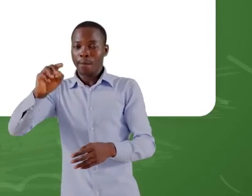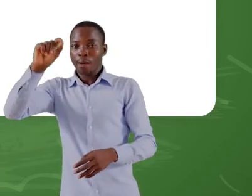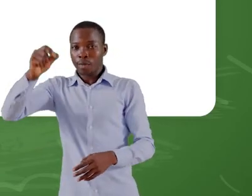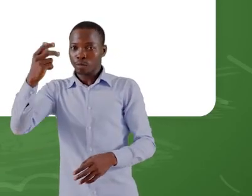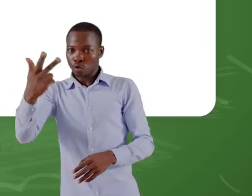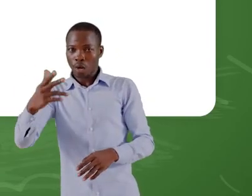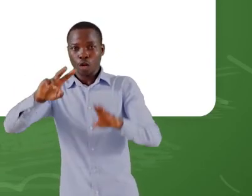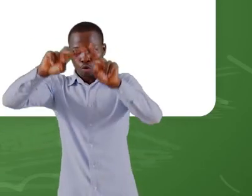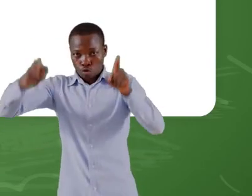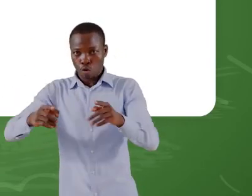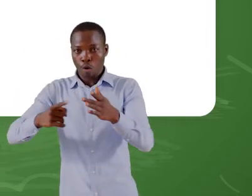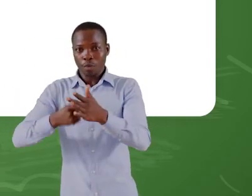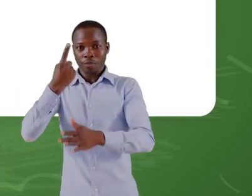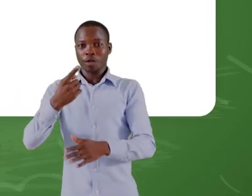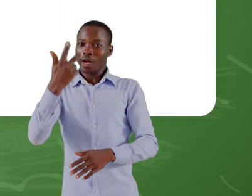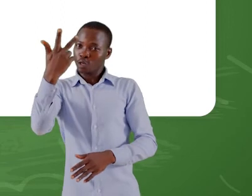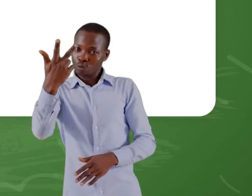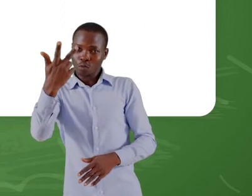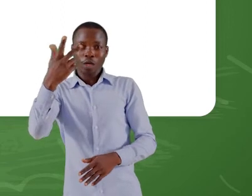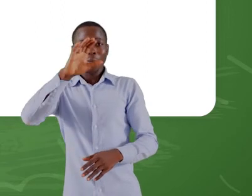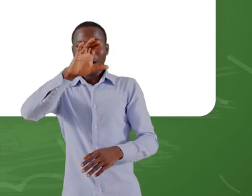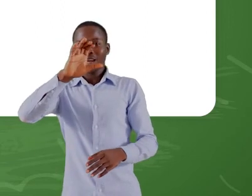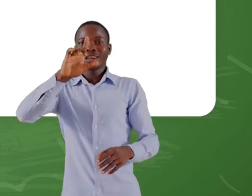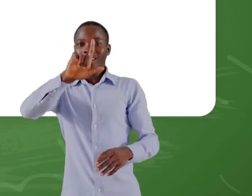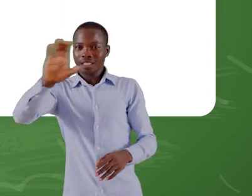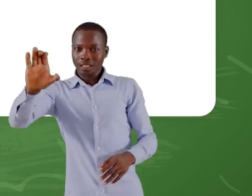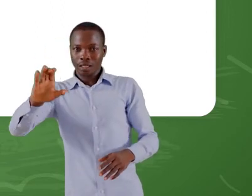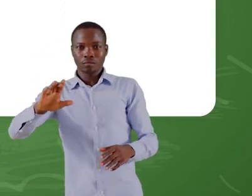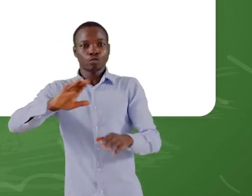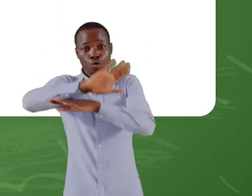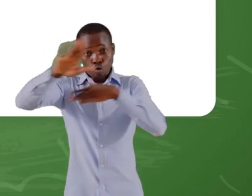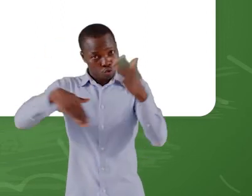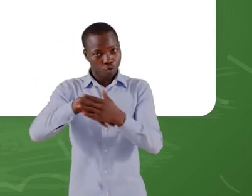tout multiplié par 100 divisé par le volume.